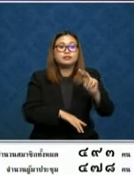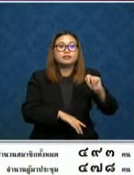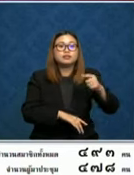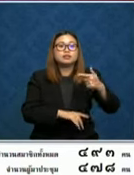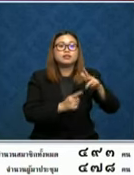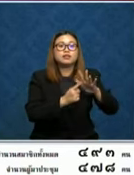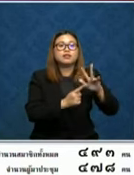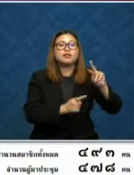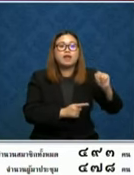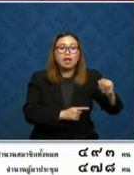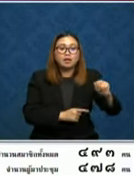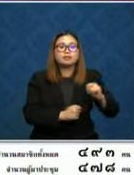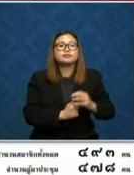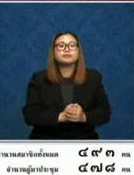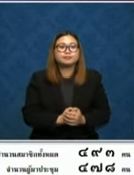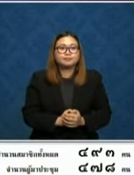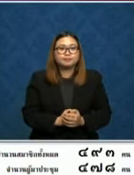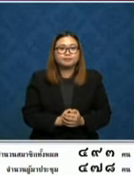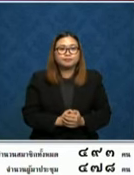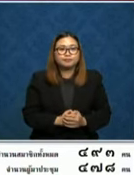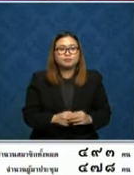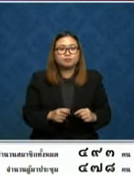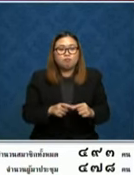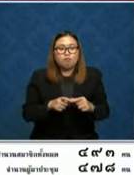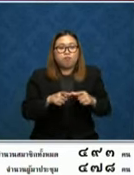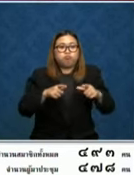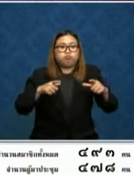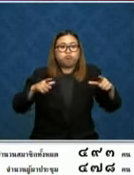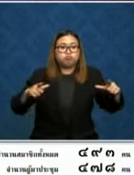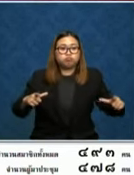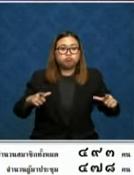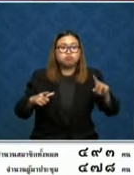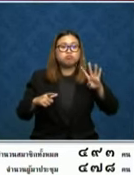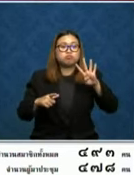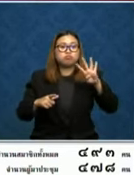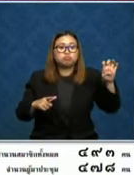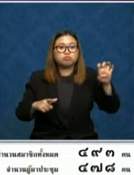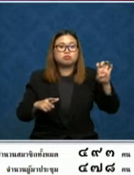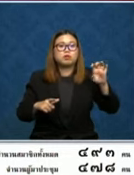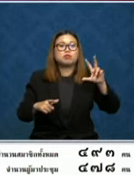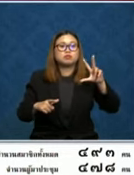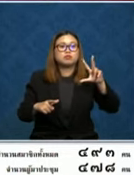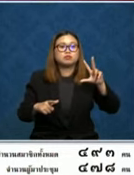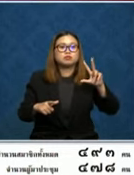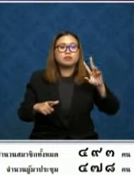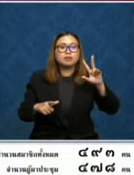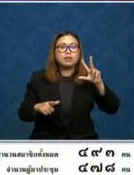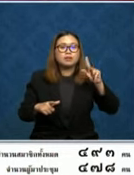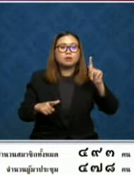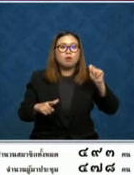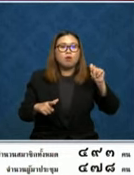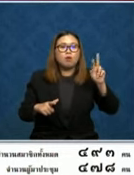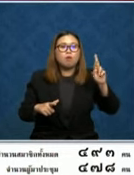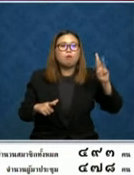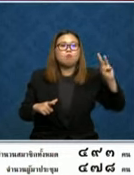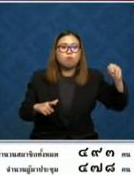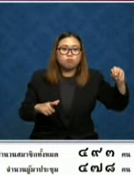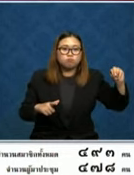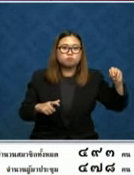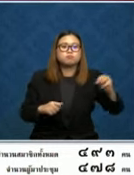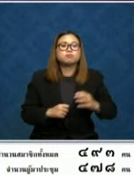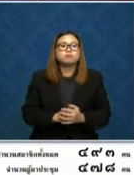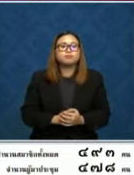และมีพื้นที่ใช้สอยประมาณ 4,390 ตารางเมตรซึ่งจะตั้งอยู่ตรงข้ามกับอาคารปัจจุบันใจกลางกรุงเวีย